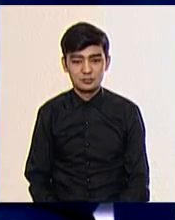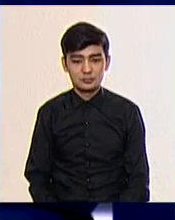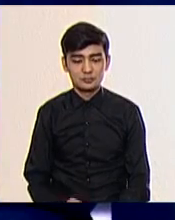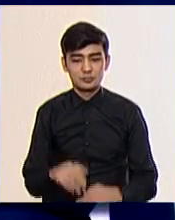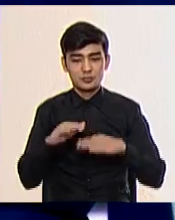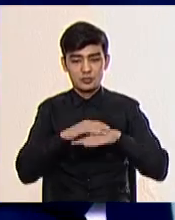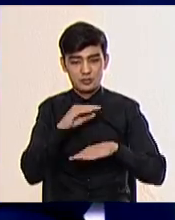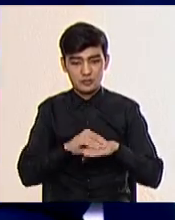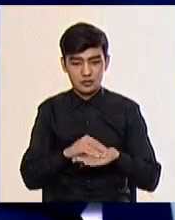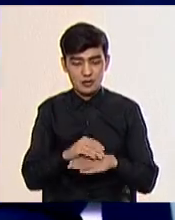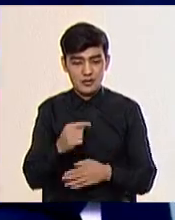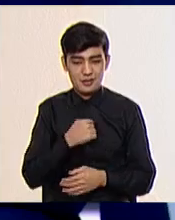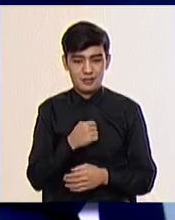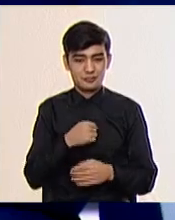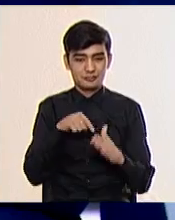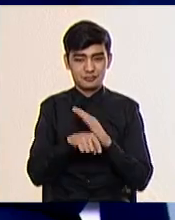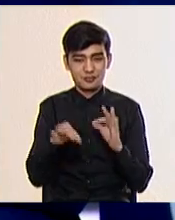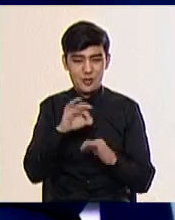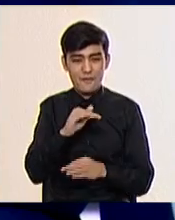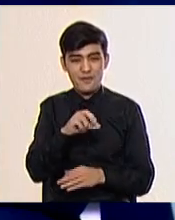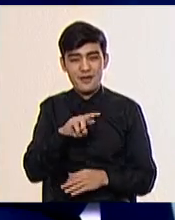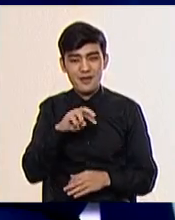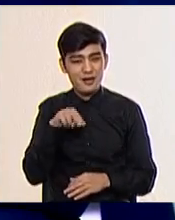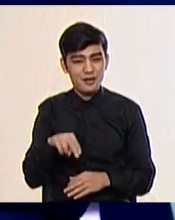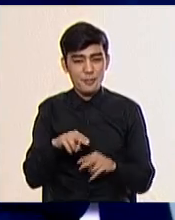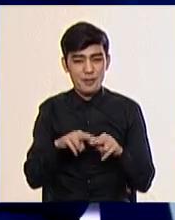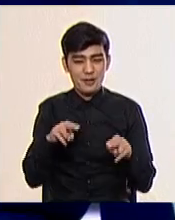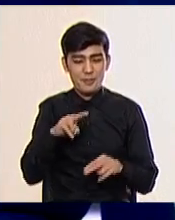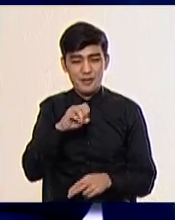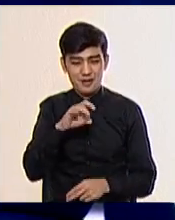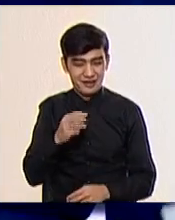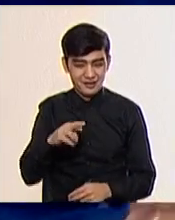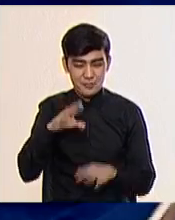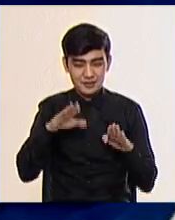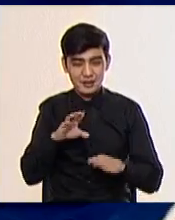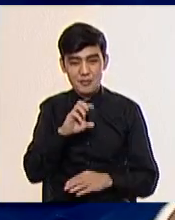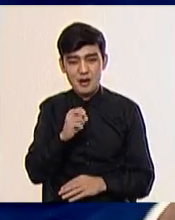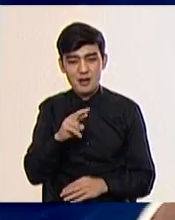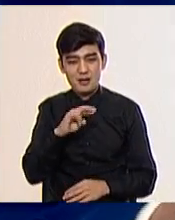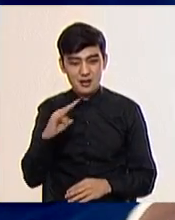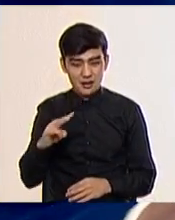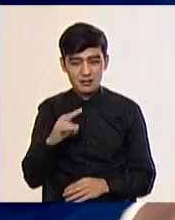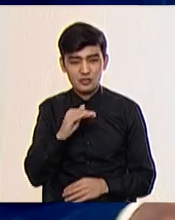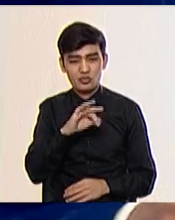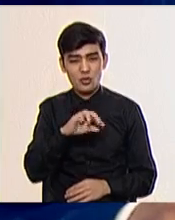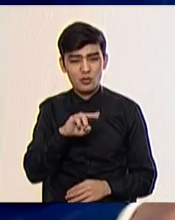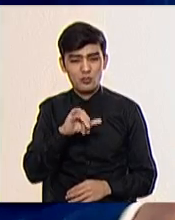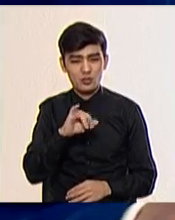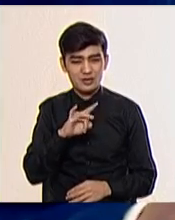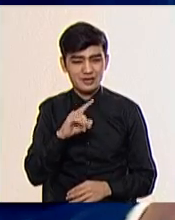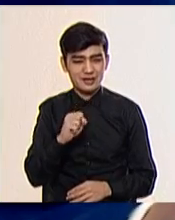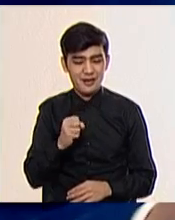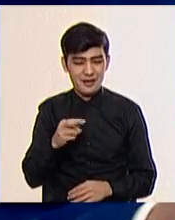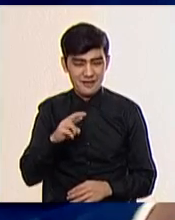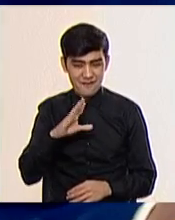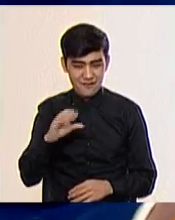Добрый вечер. Я нахожусь перед тем самым филиалом партии. Сюда Баян Жалмурзаева пришла со своими